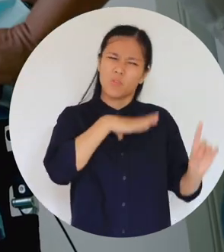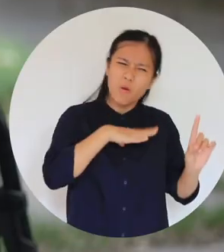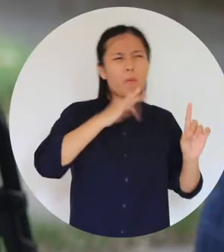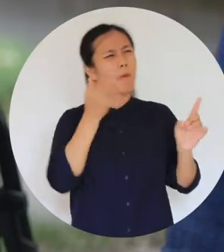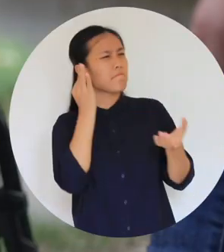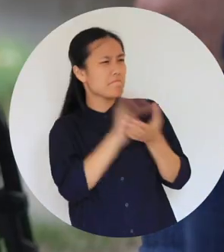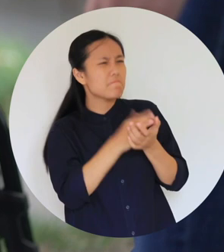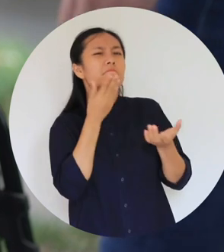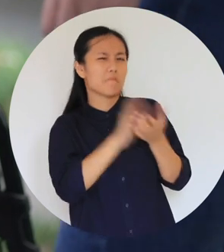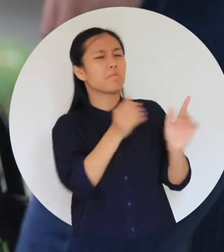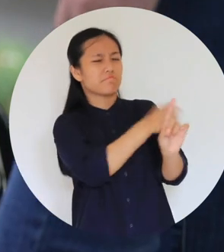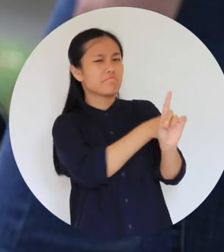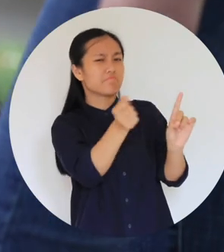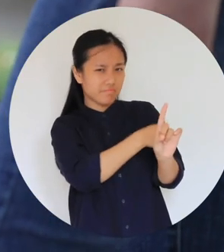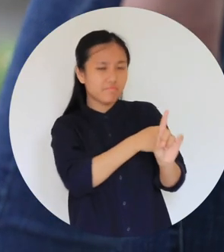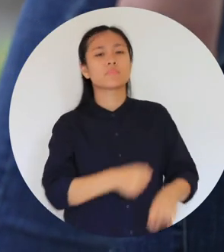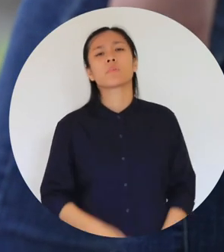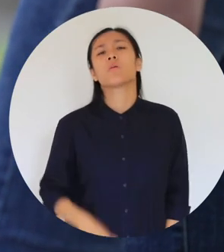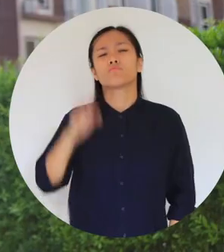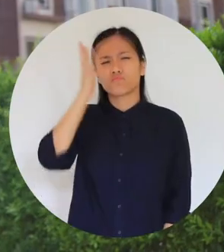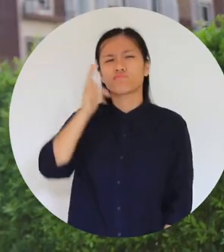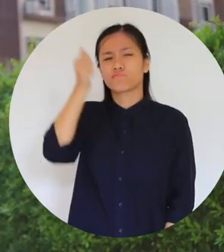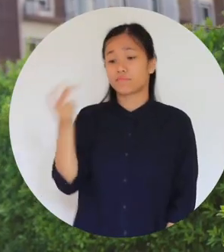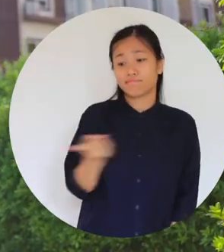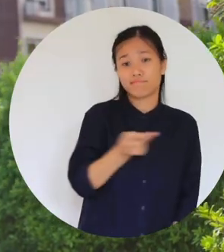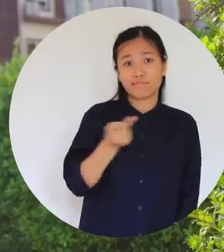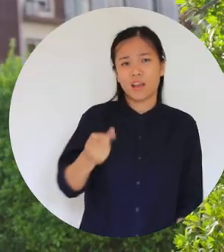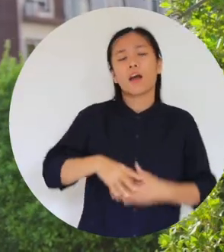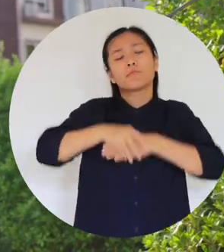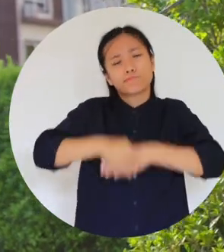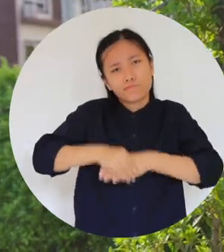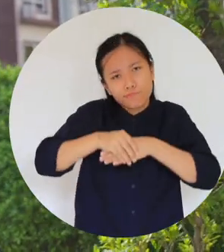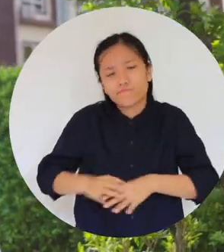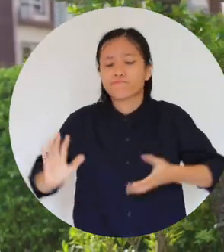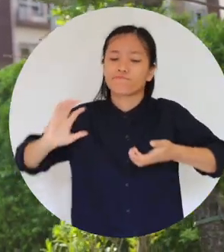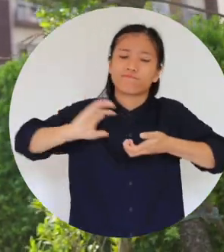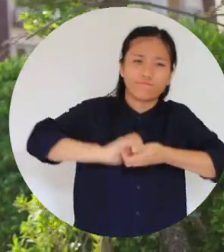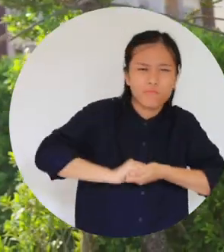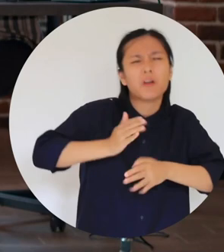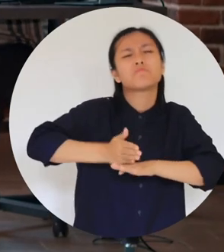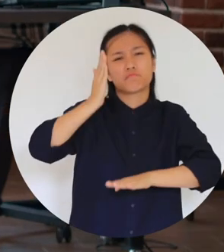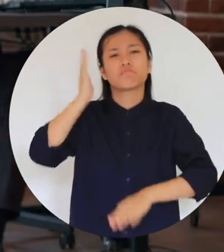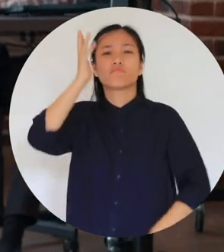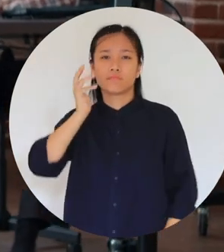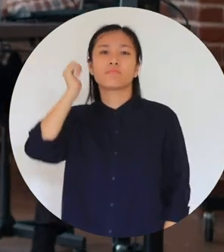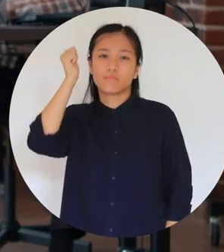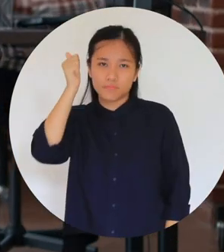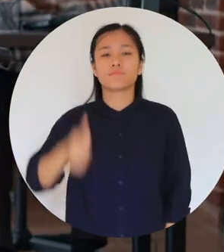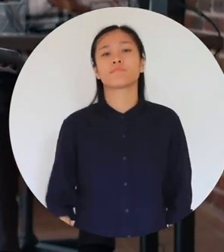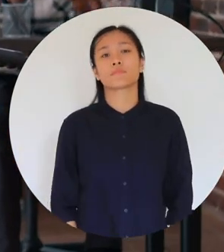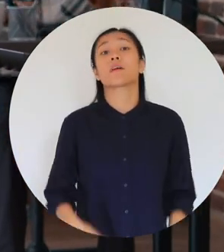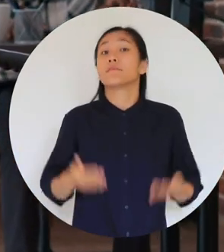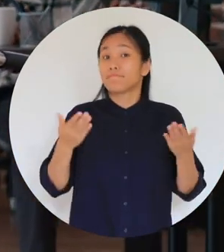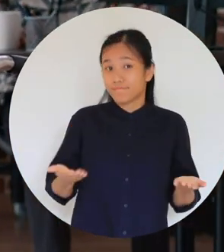chồng. Vì vậy, việc dung hòa trong sinh hoạt giữa người khuyết tật và người chăm sóc là điều cần thiết. Sau đây là một số quy